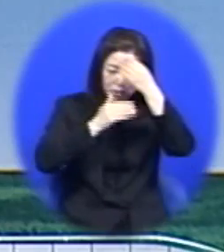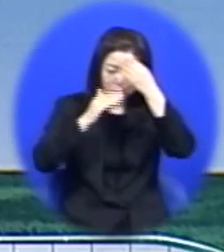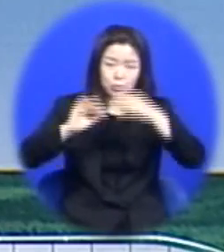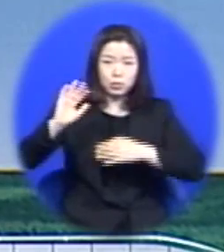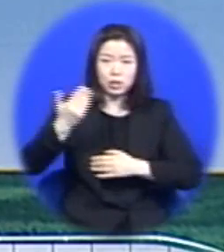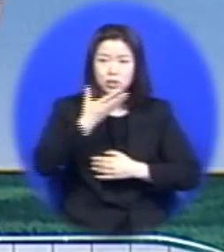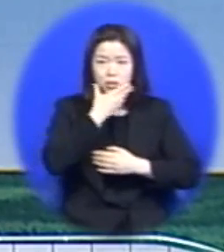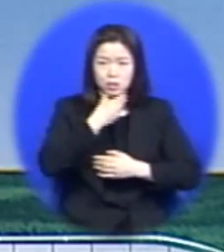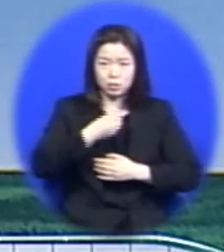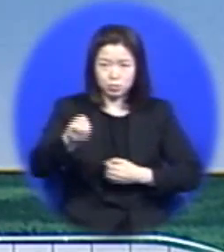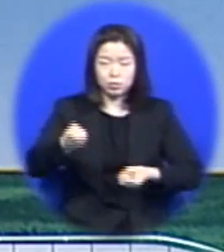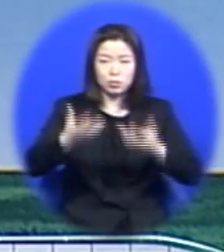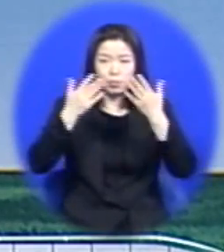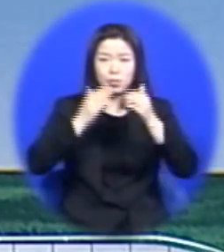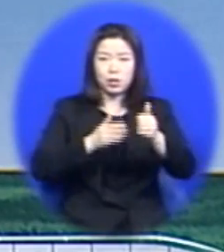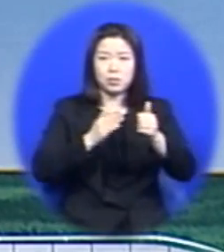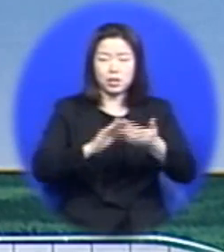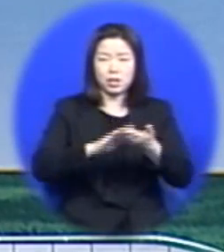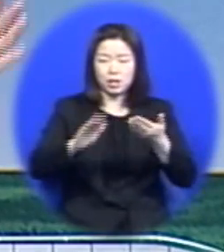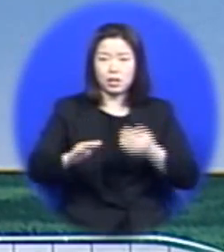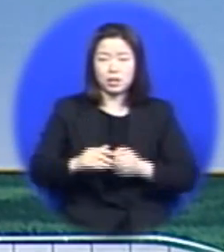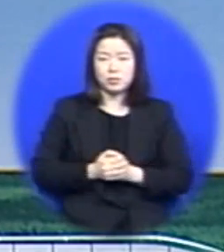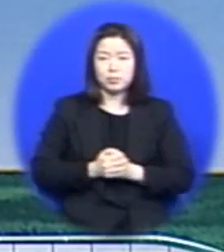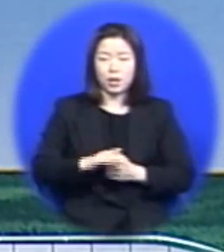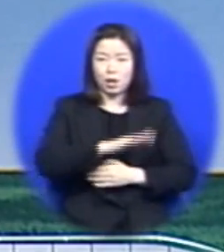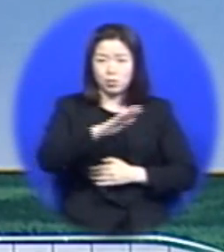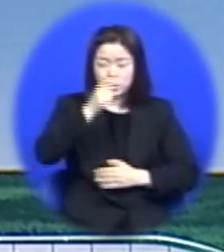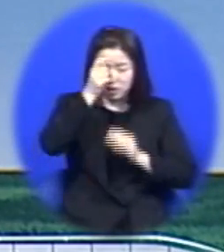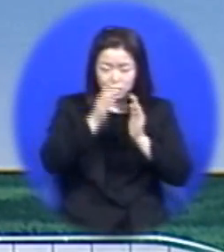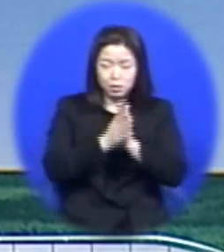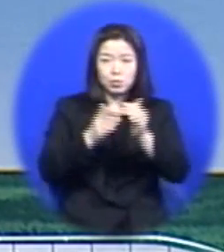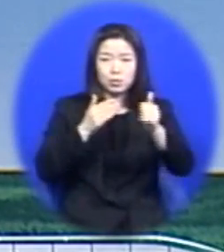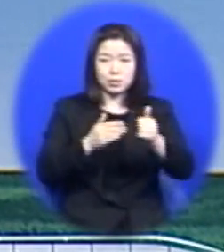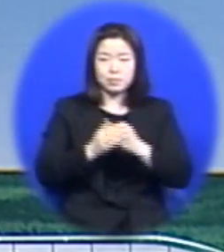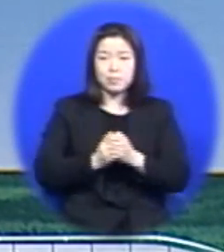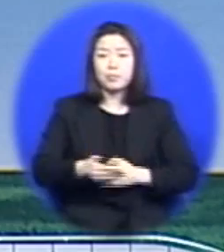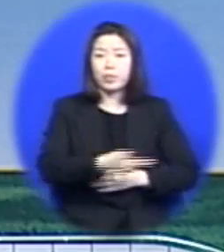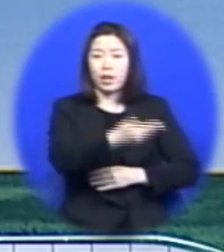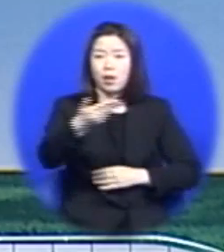되시기를 축원합니다. 우리 기도합시다. 여러분,